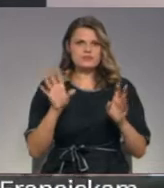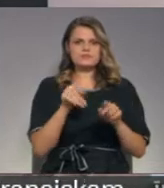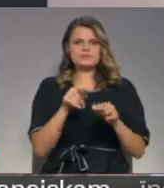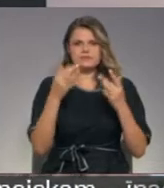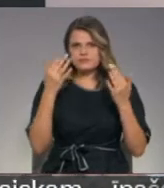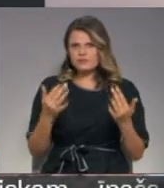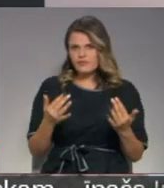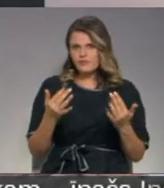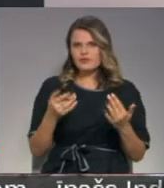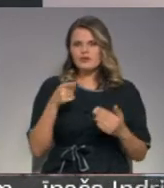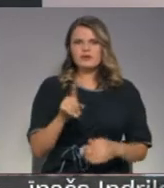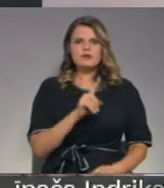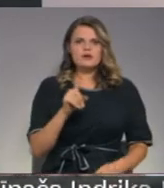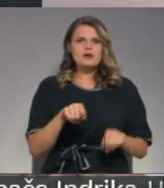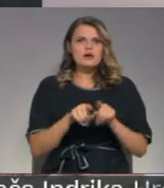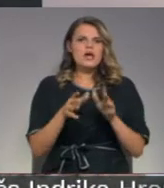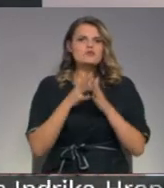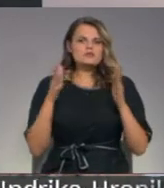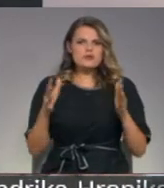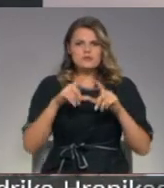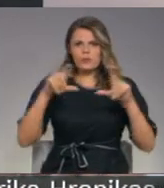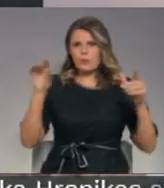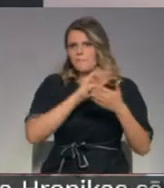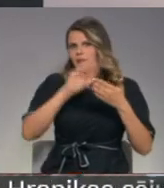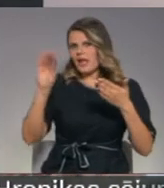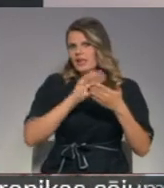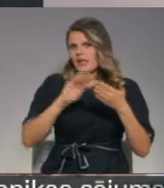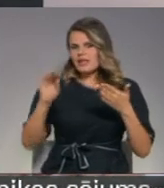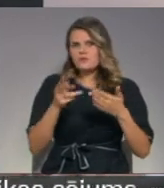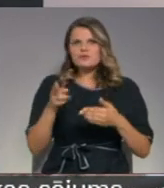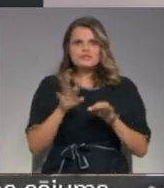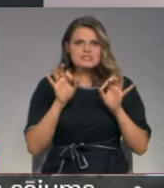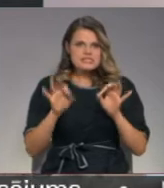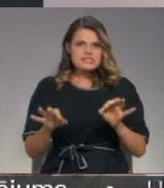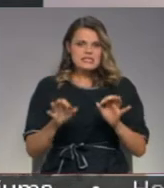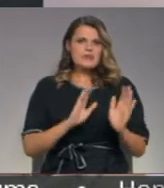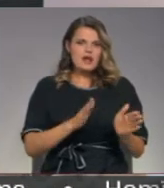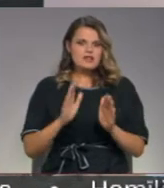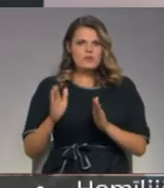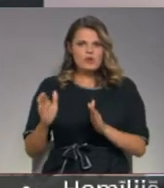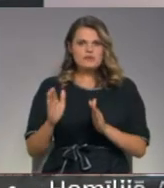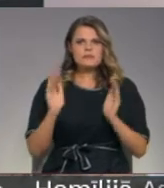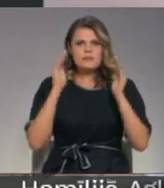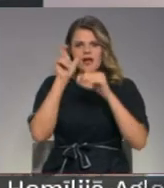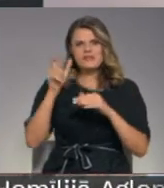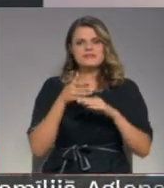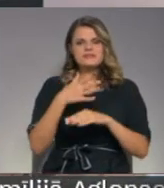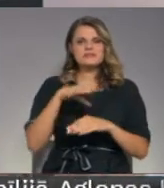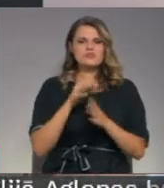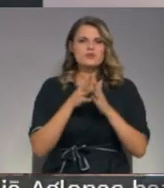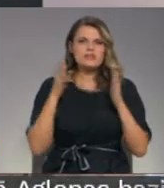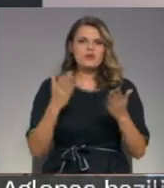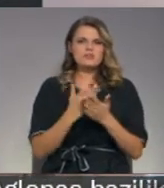pasākumam, jo tas ir arī uz daudziem no baneriem. Un īstenībā arī gatavojoties pāvesta vizītē, mēs paši ļoti daudz